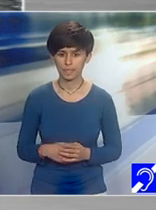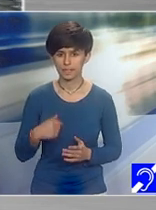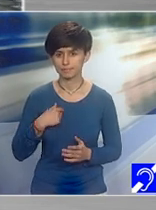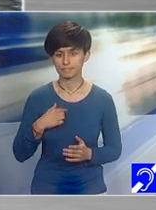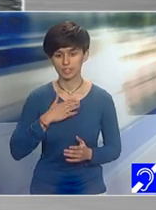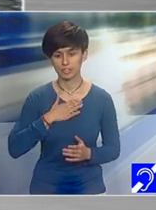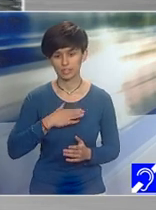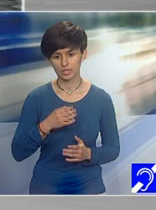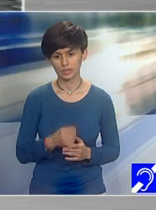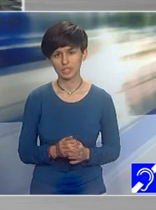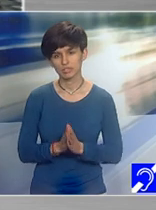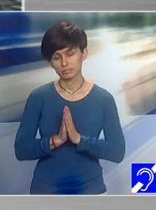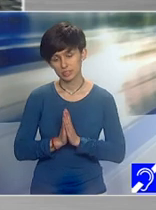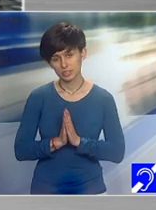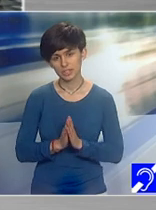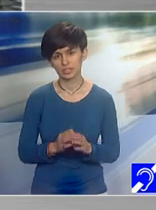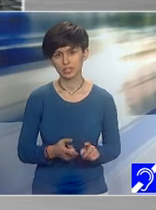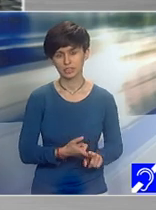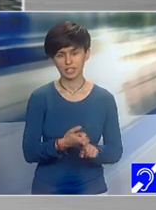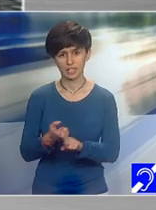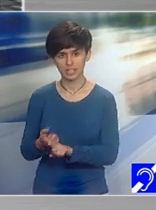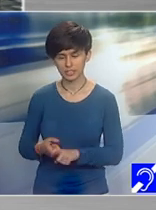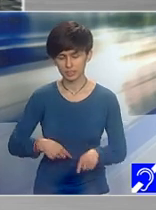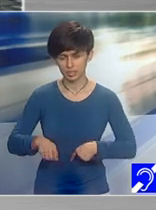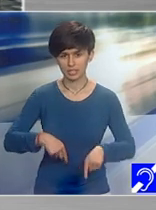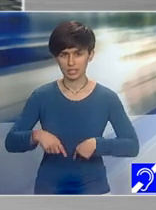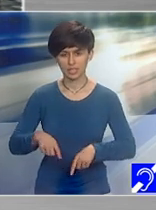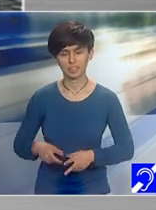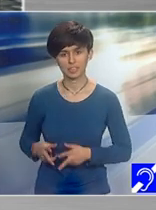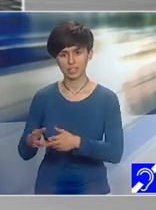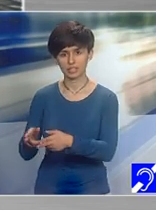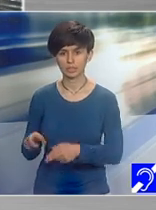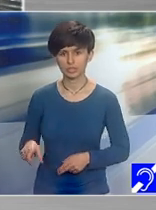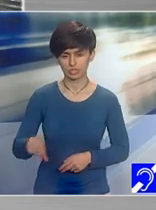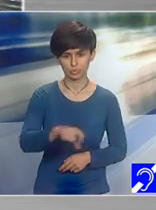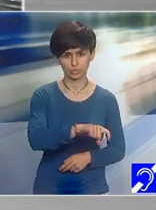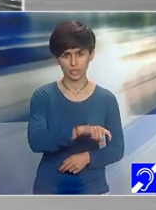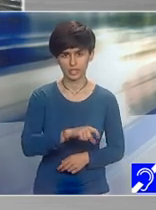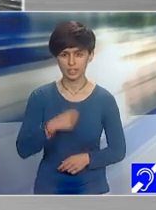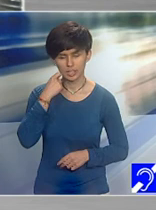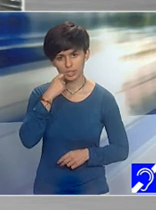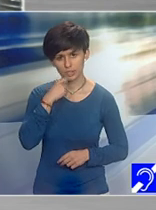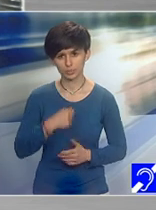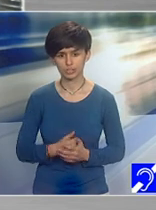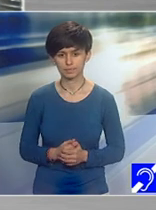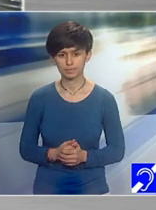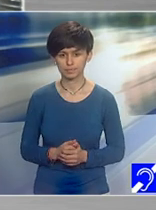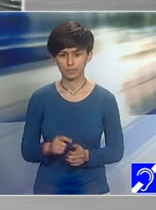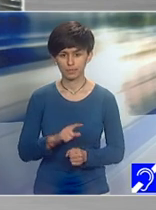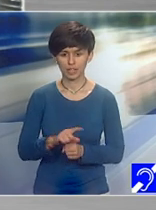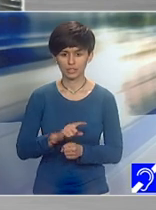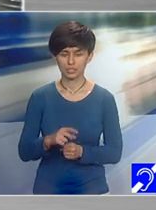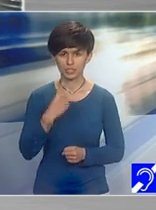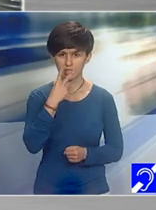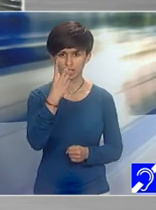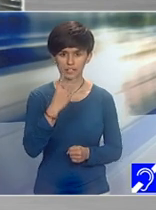poate, pus pe partea de trafic, de asfaltarea străzilor din Cluj-Napoca, centură ocolitoare, lucruri care, din câte am văzut, din câte se face vorbire